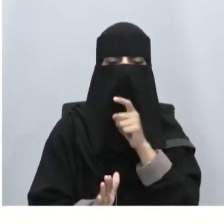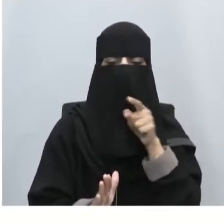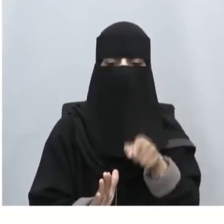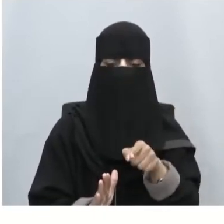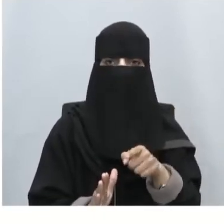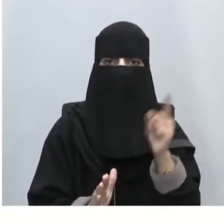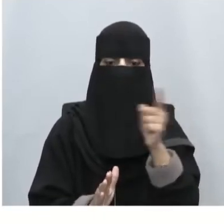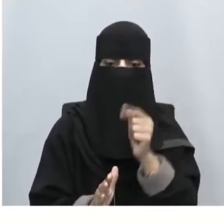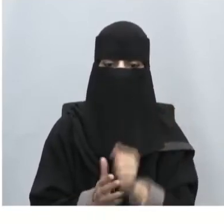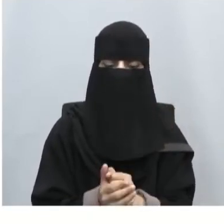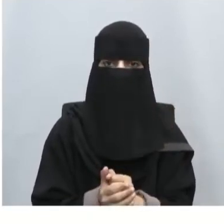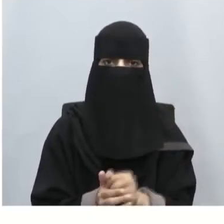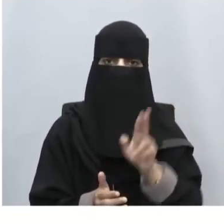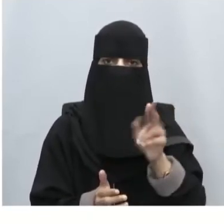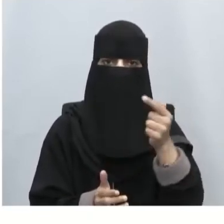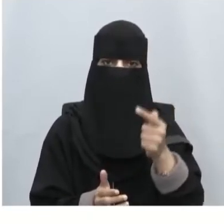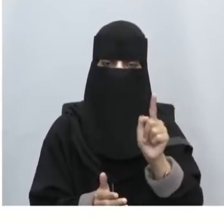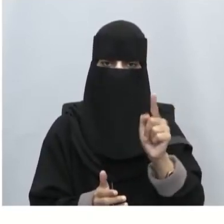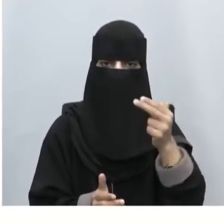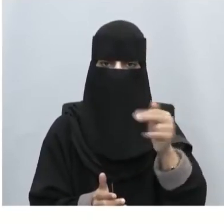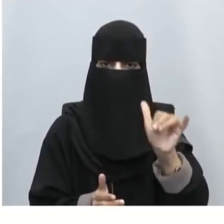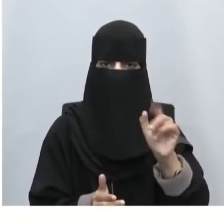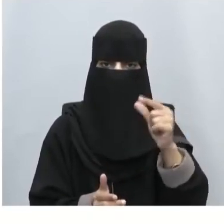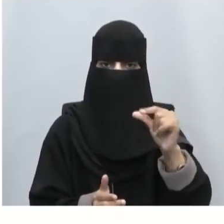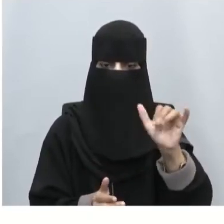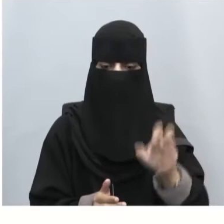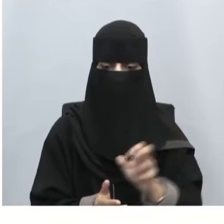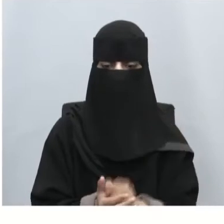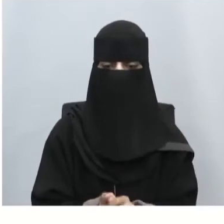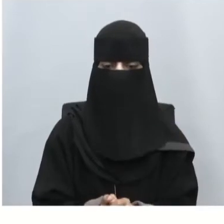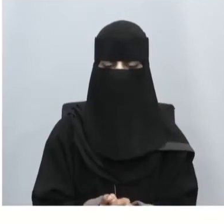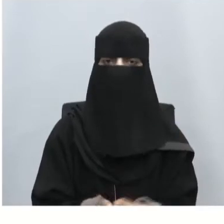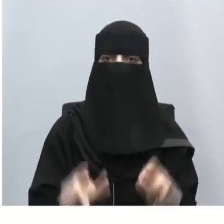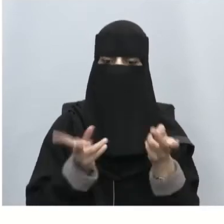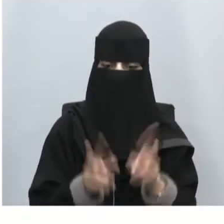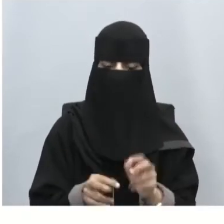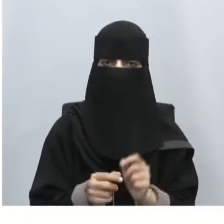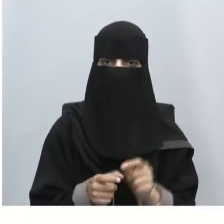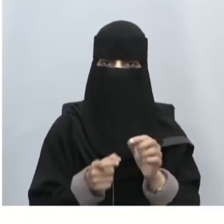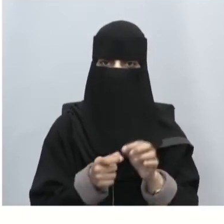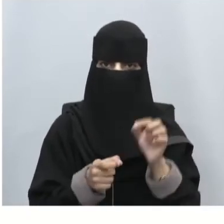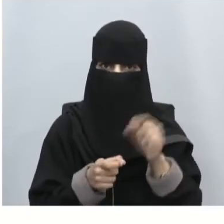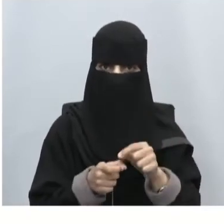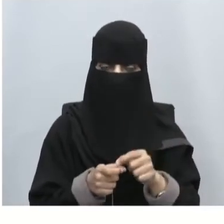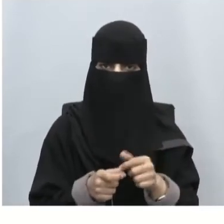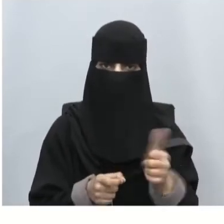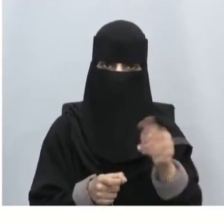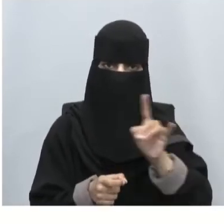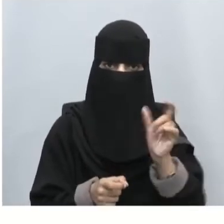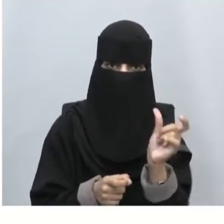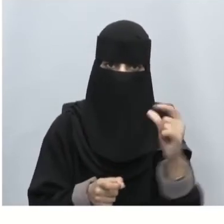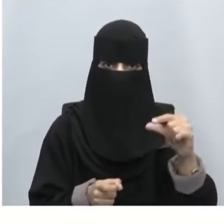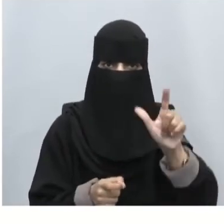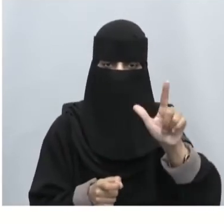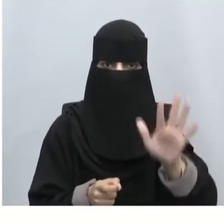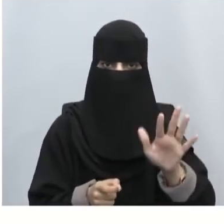العبيديه في مصر في تلك الفتره ايضا في الاندلس ونحن تحدثنا سابقا